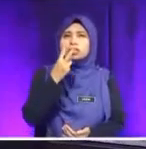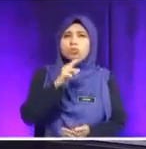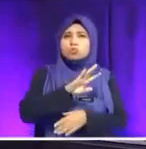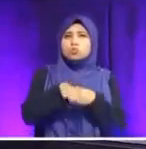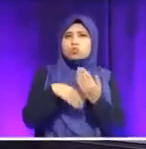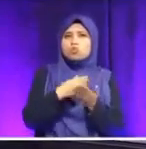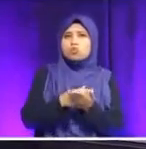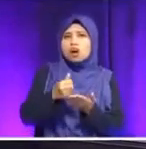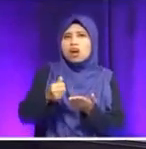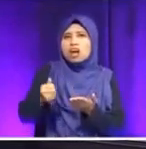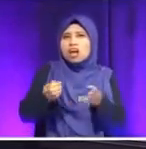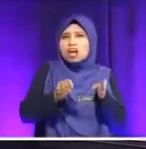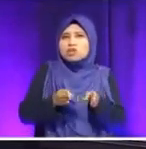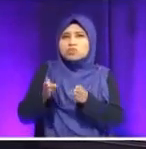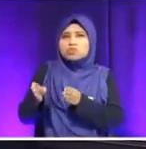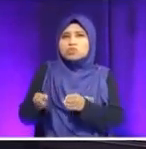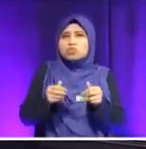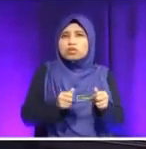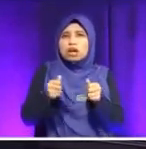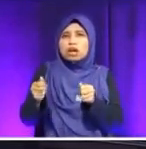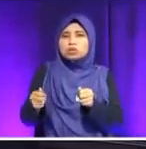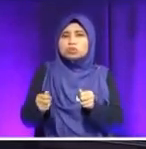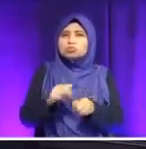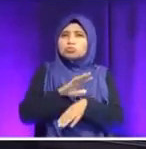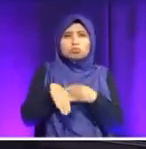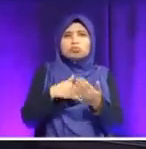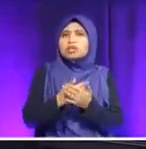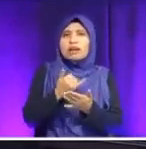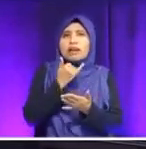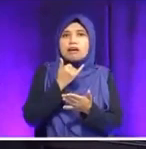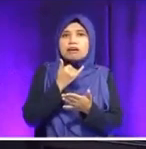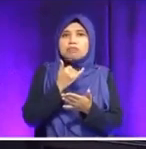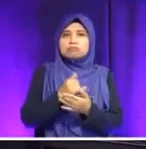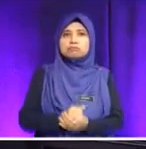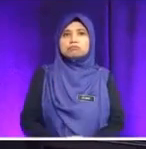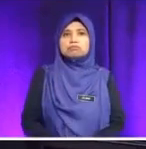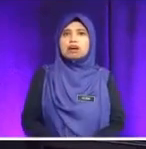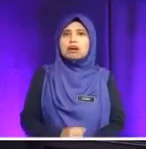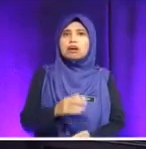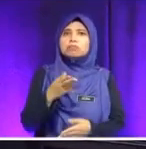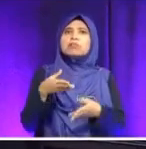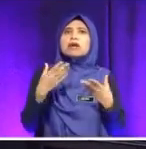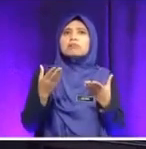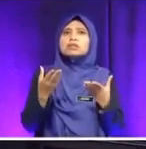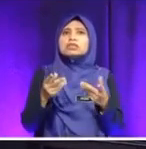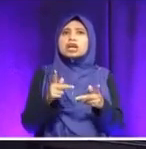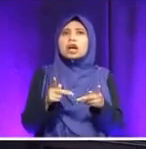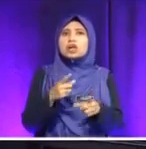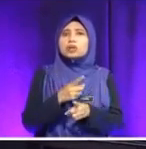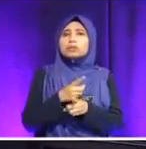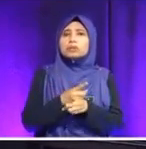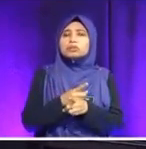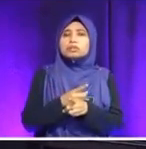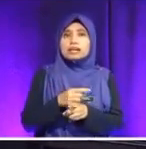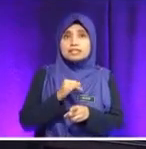peralatan susun atur kat atas meja ni. Salah ni sebenarnya. Oh, saya minta maaf puan. Habis tu bagaimana? Okey, secara kebetulan saya pun